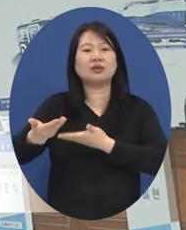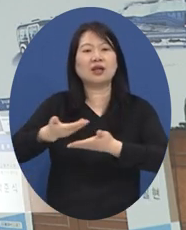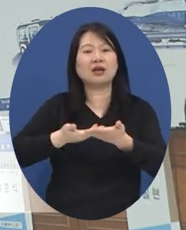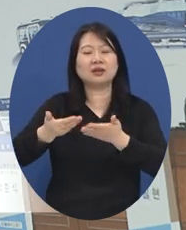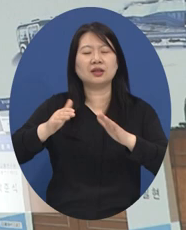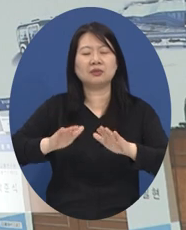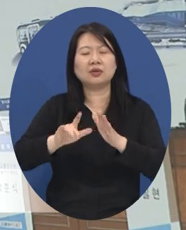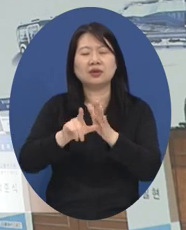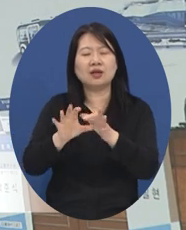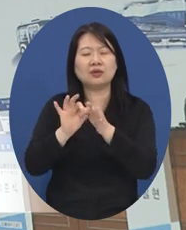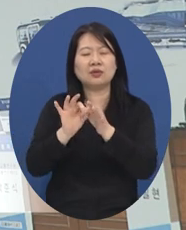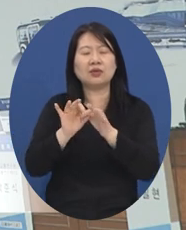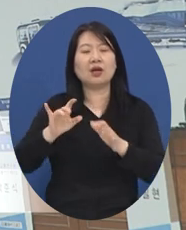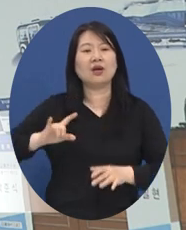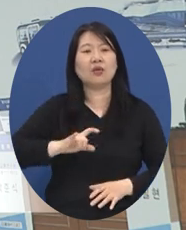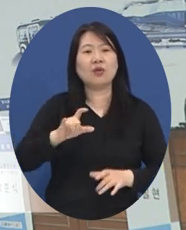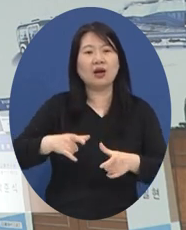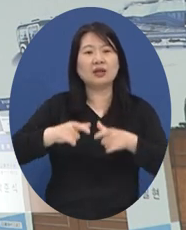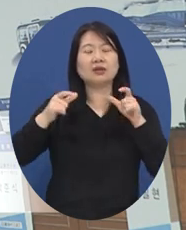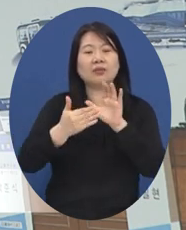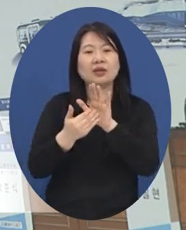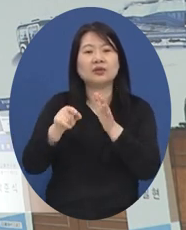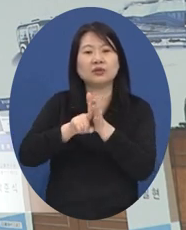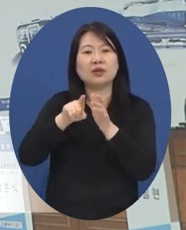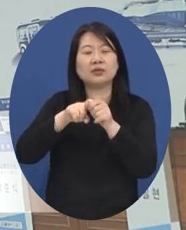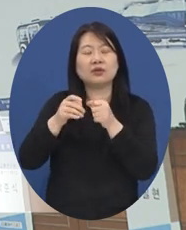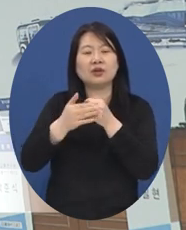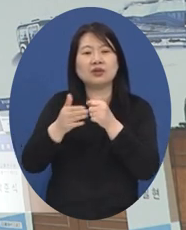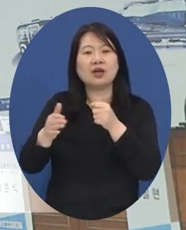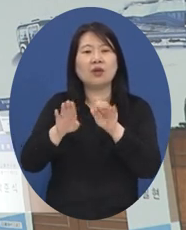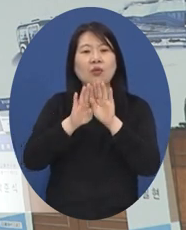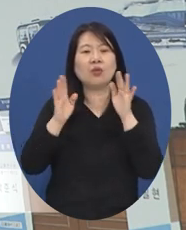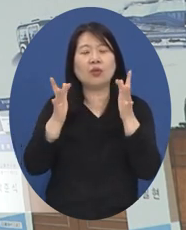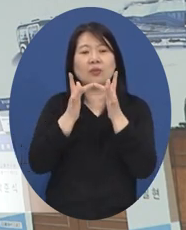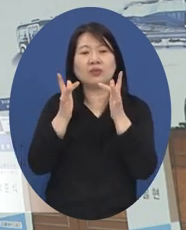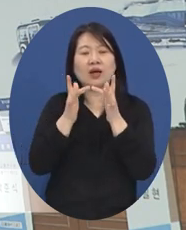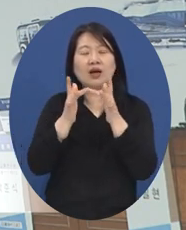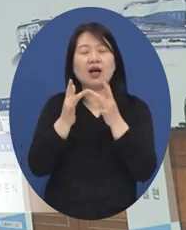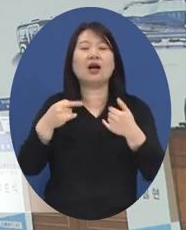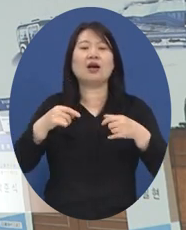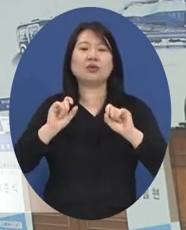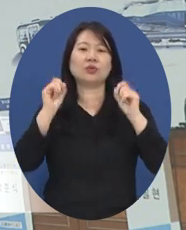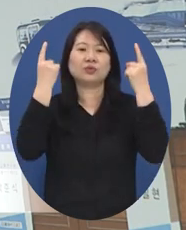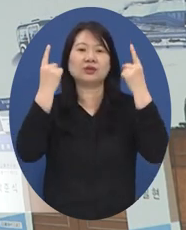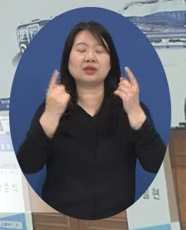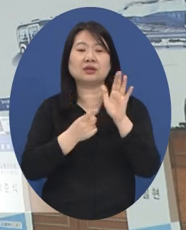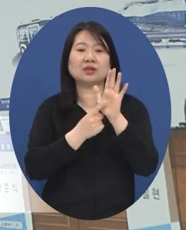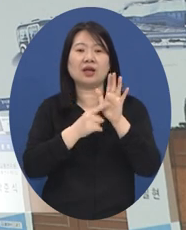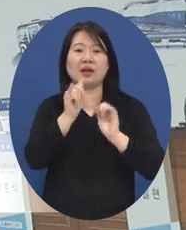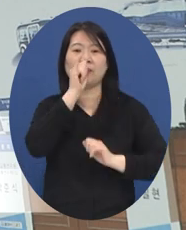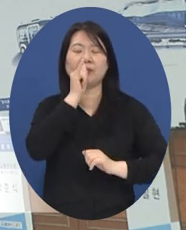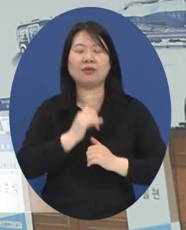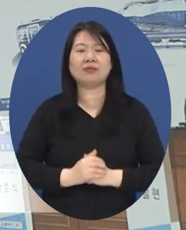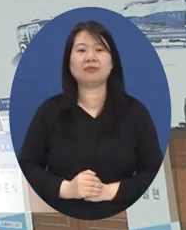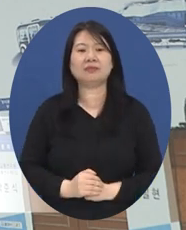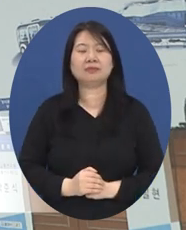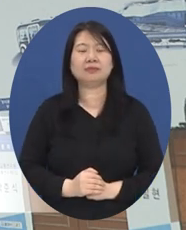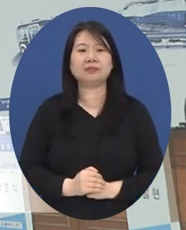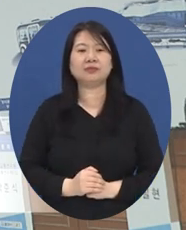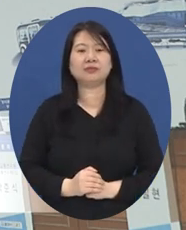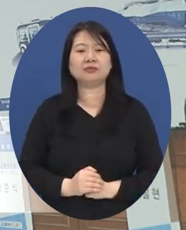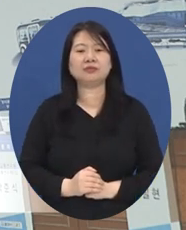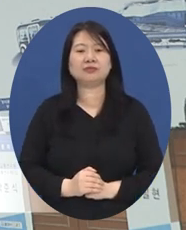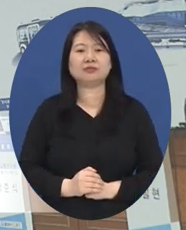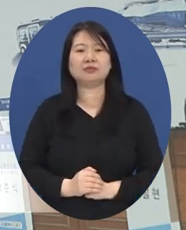오간 이번 공청회는 코로나19 확산을 막기 위해 온 오프라인의 병행 방식으로 이뤄졌습니다. 구영슬 기자가 현장